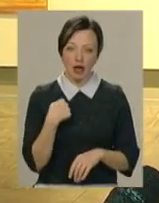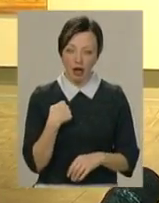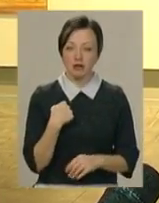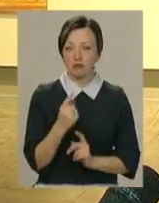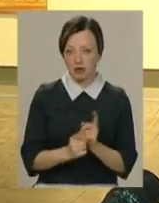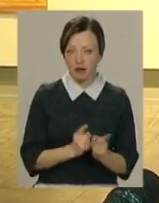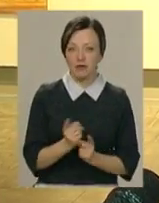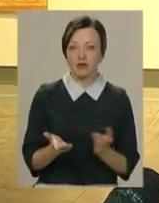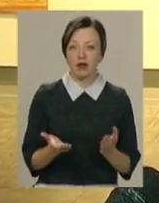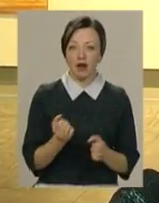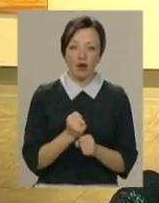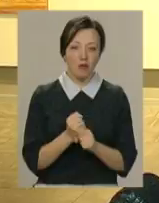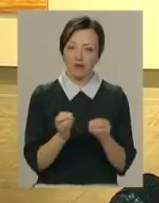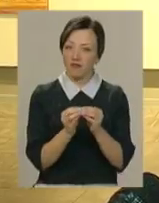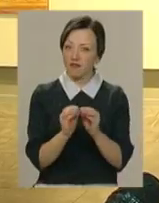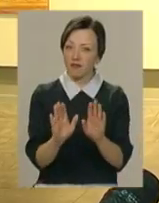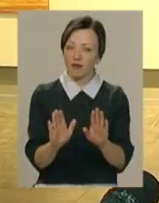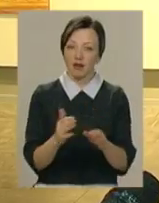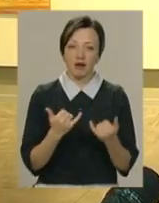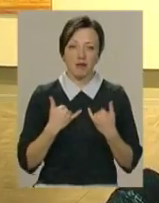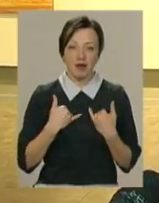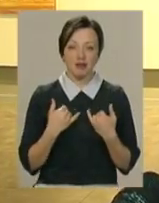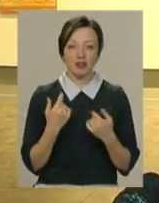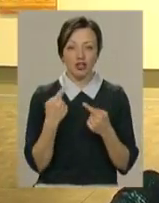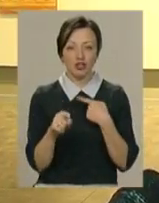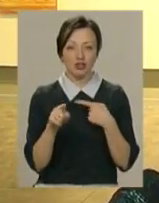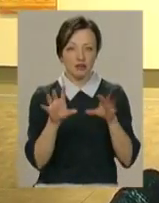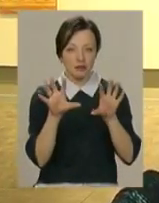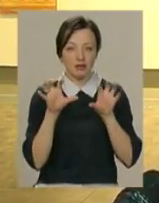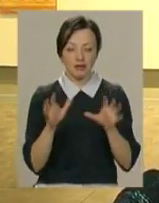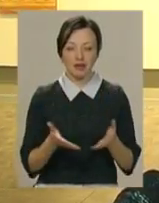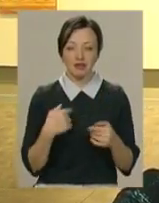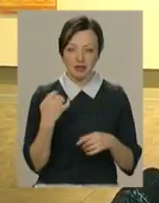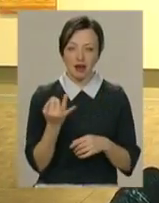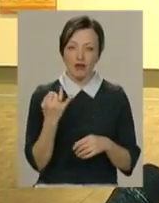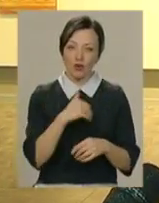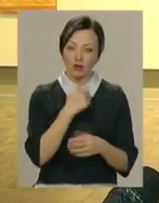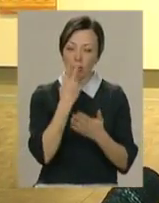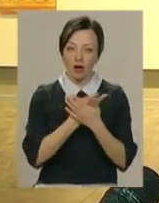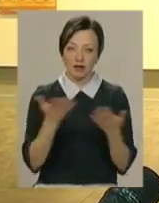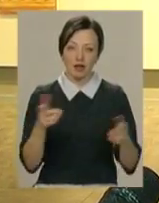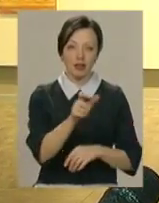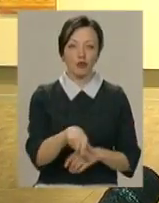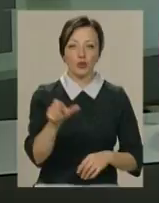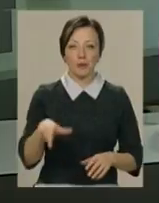змінився, роботи не змінились, вони для мене якісь тепер інші. Ну і це цікаво, і хотілося показати